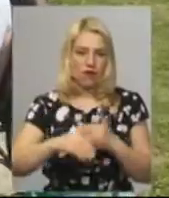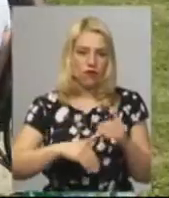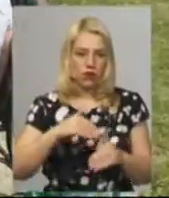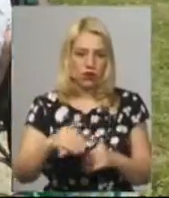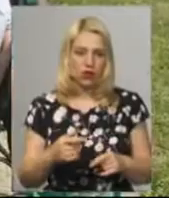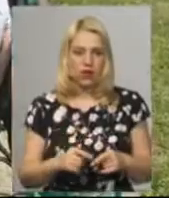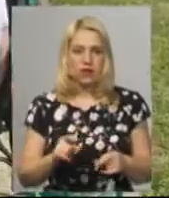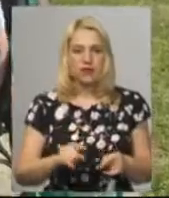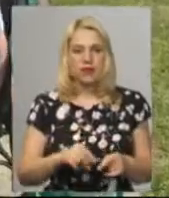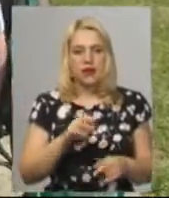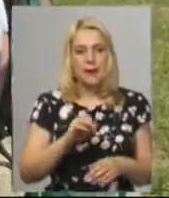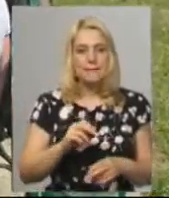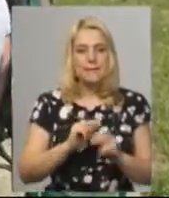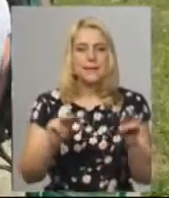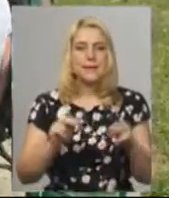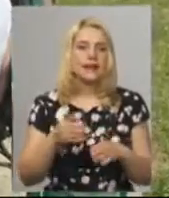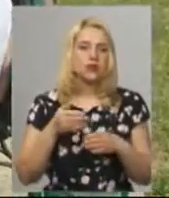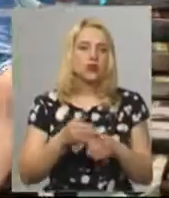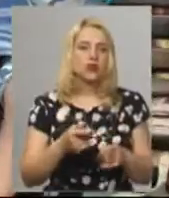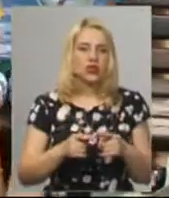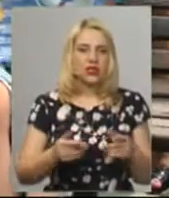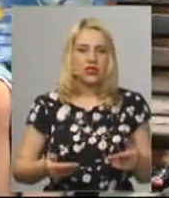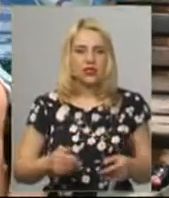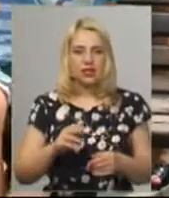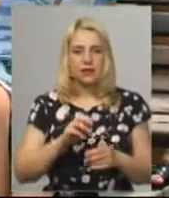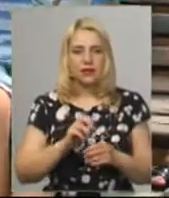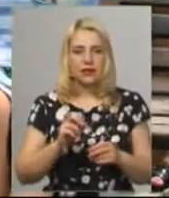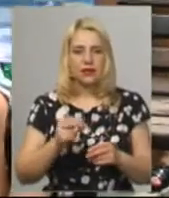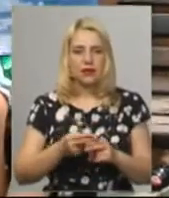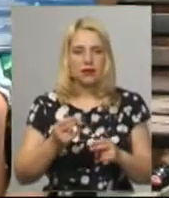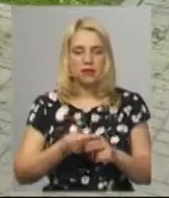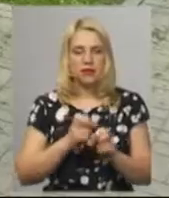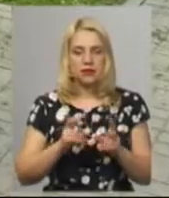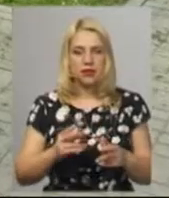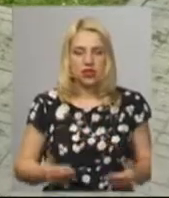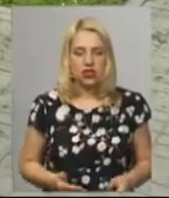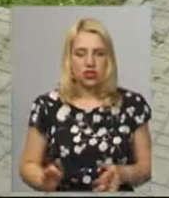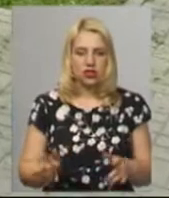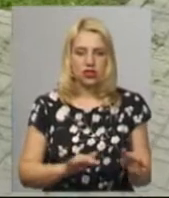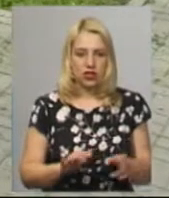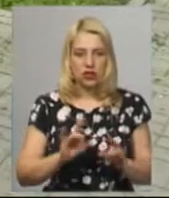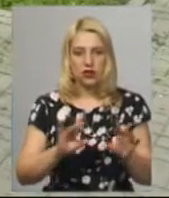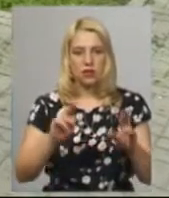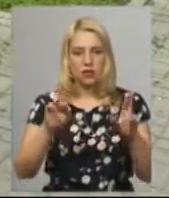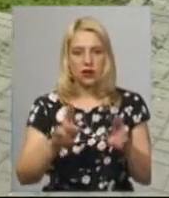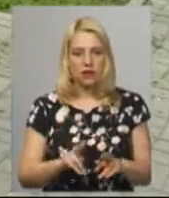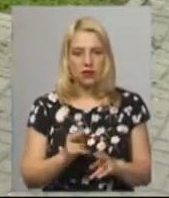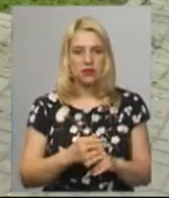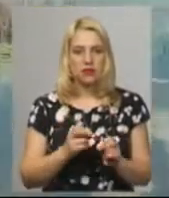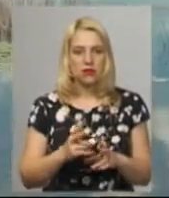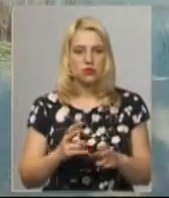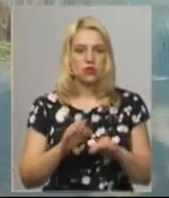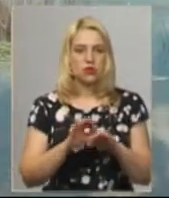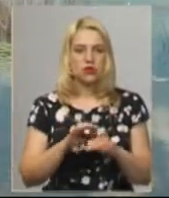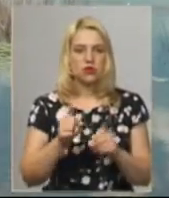водичку. Методистка навчально-методичного центру цивільного захисту та безпеки життєдіяльності Хмельницької області Альона Мельник розповіла